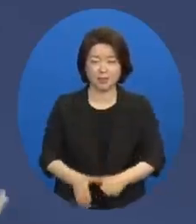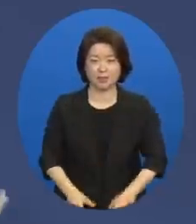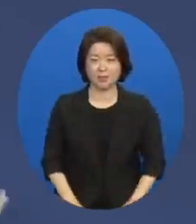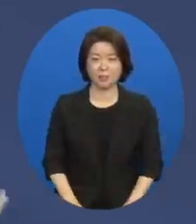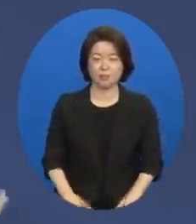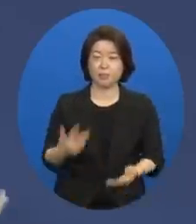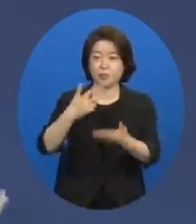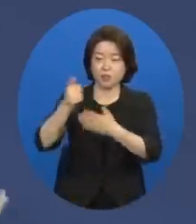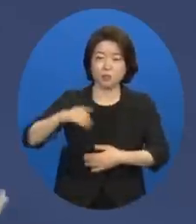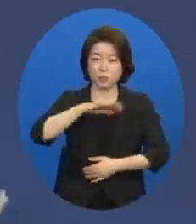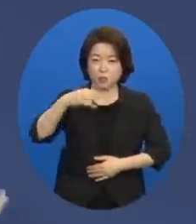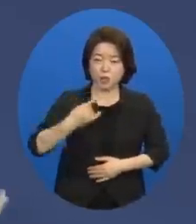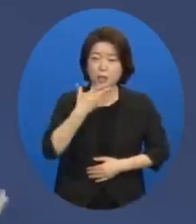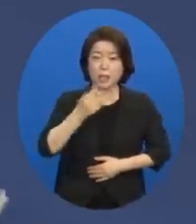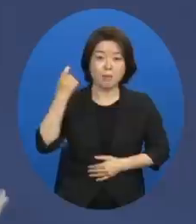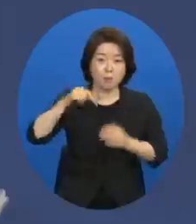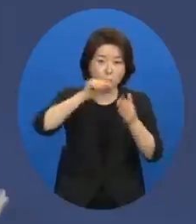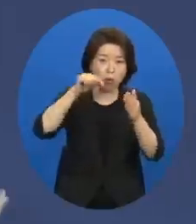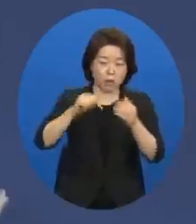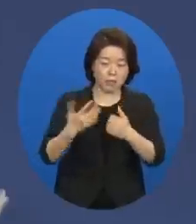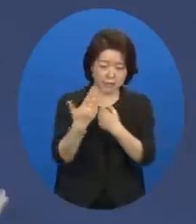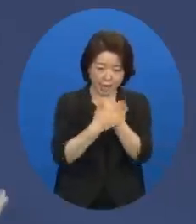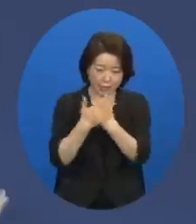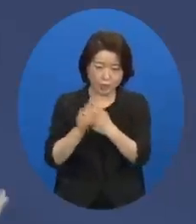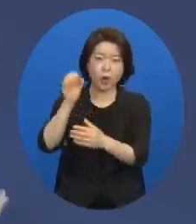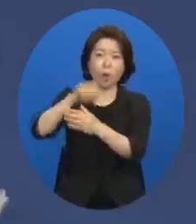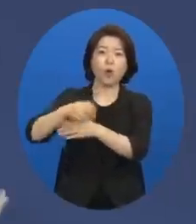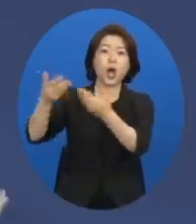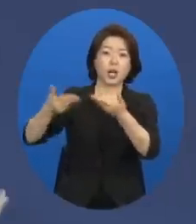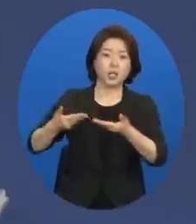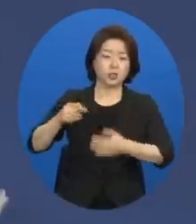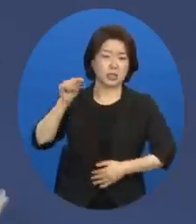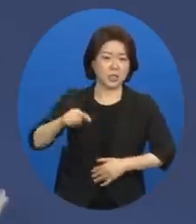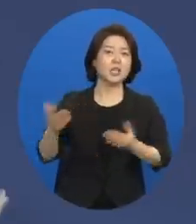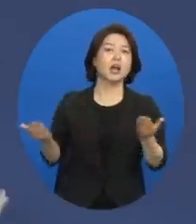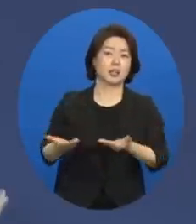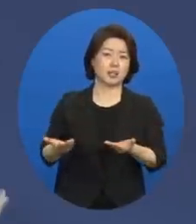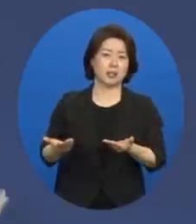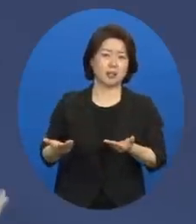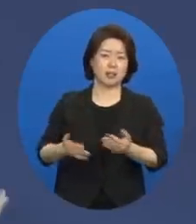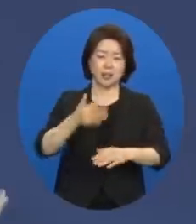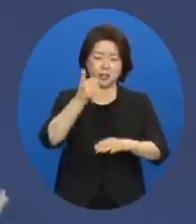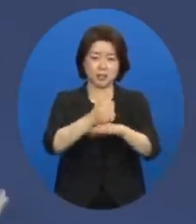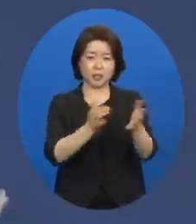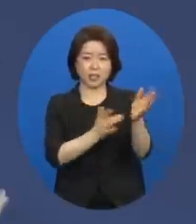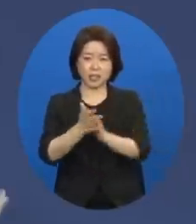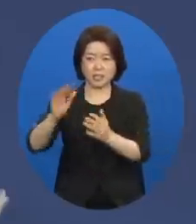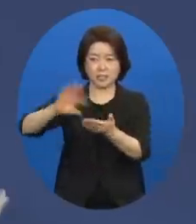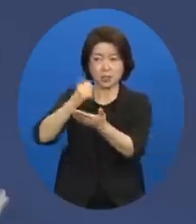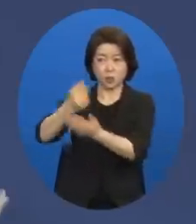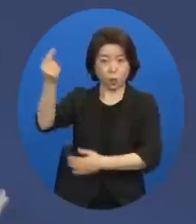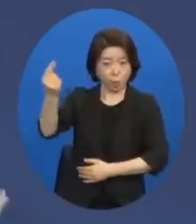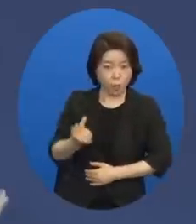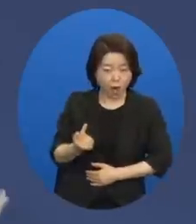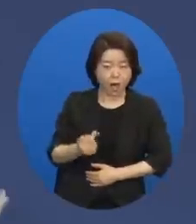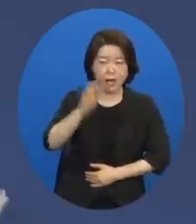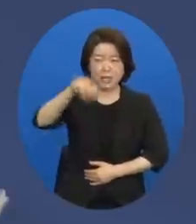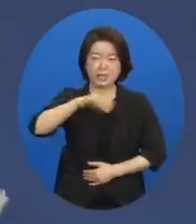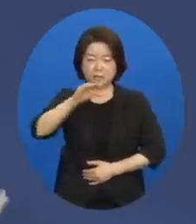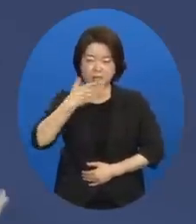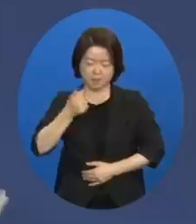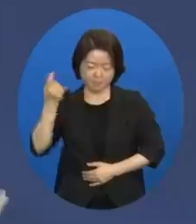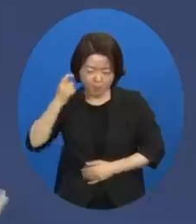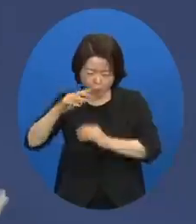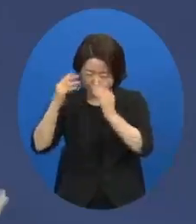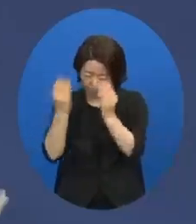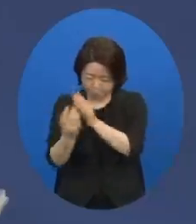주님이 우리에게 복음 안에서 은택을 허락하신 이 일을 드디어 예수 그리스도가 오셔서 십자가의 복음을